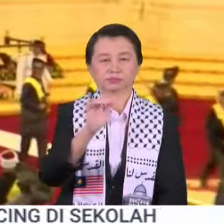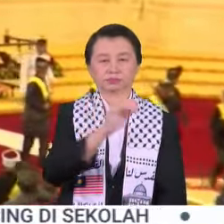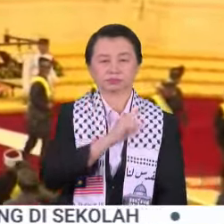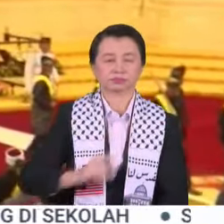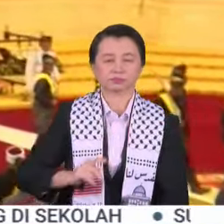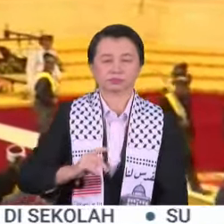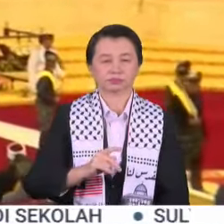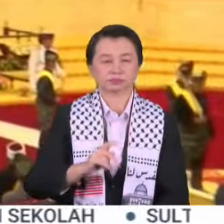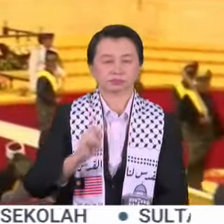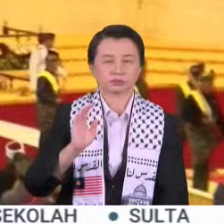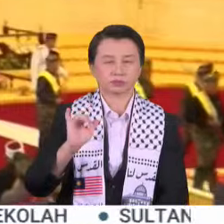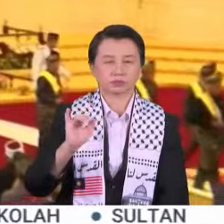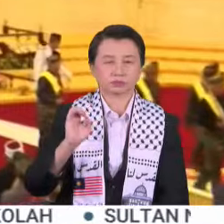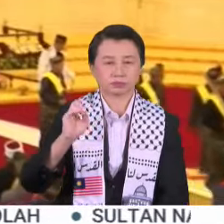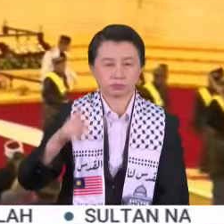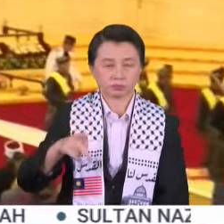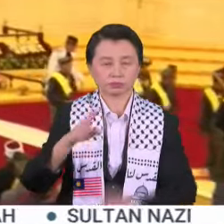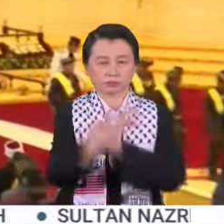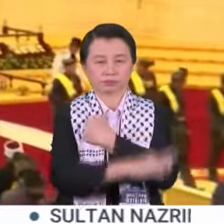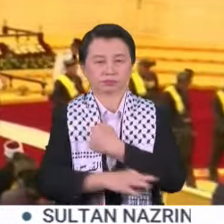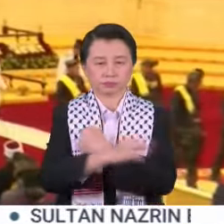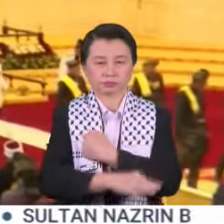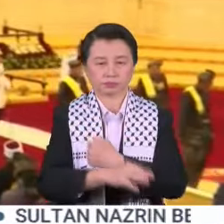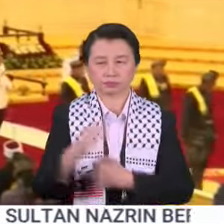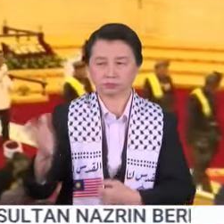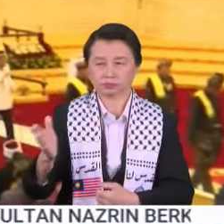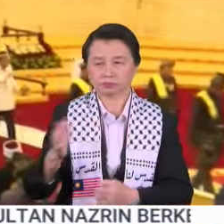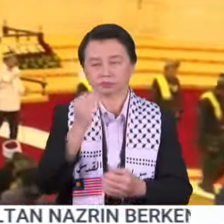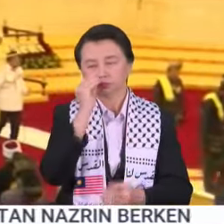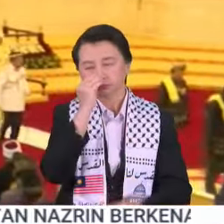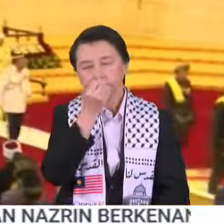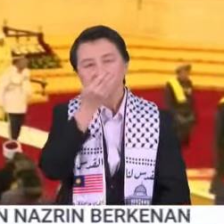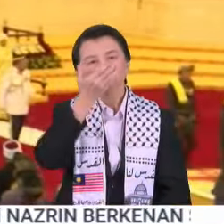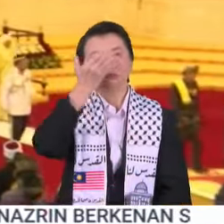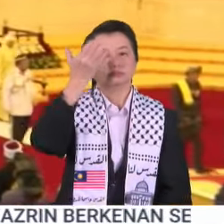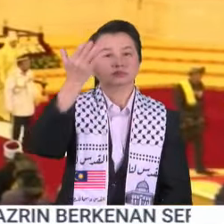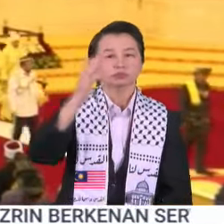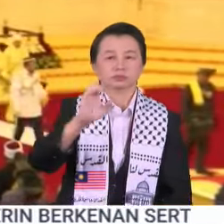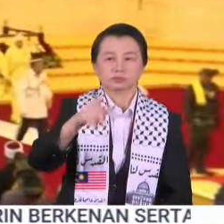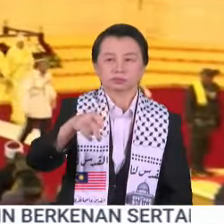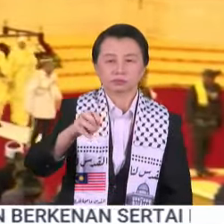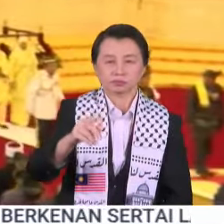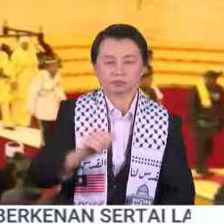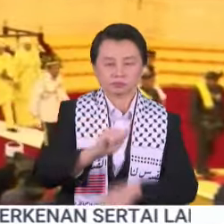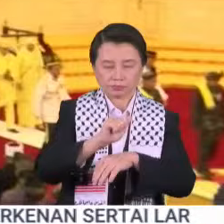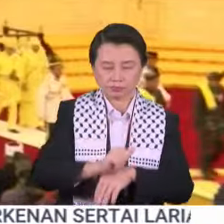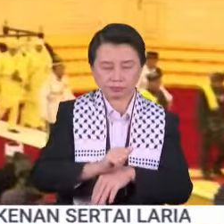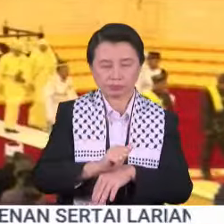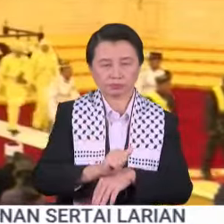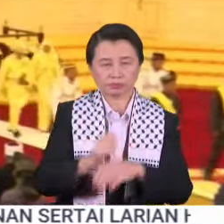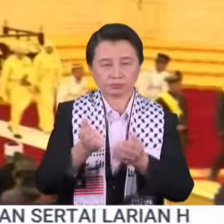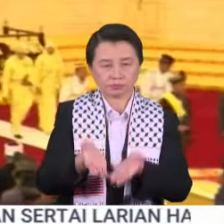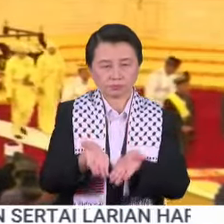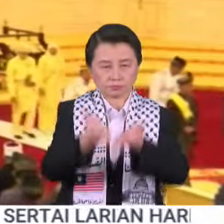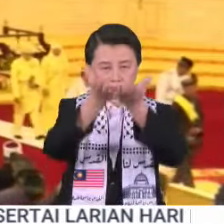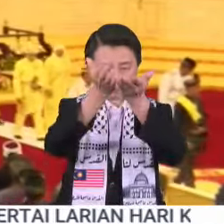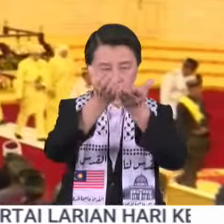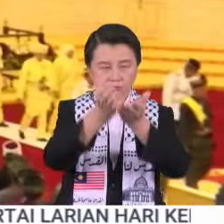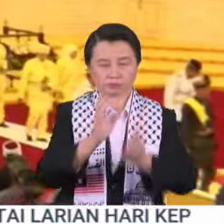Sembilan. Lebat daun bunga tanjung berbau harum bunga cempaka. Adat dijaga, pusaka dijunjung,